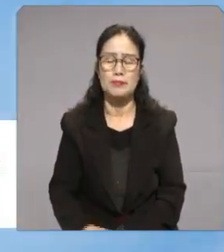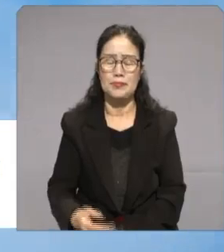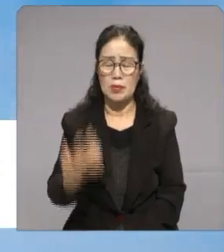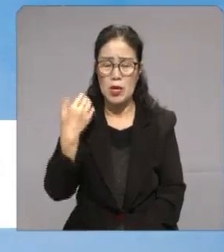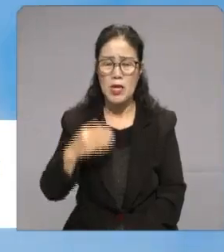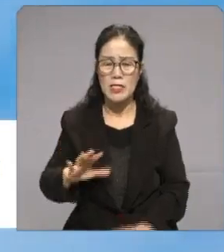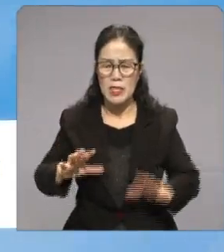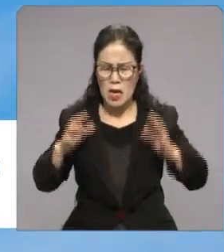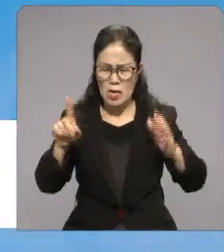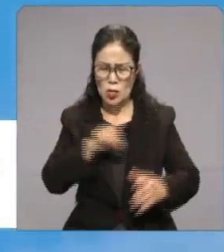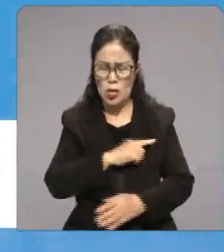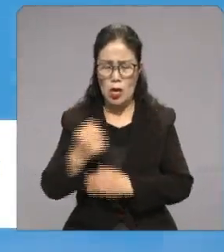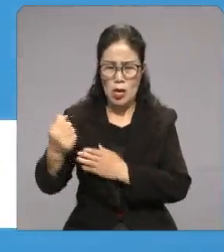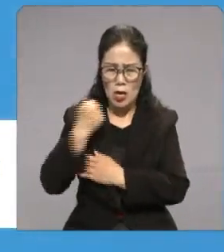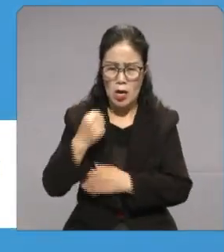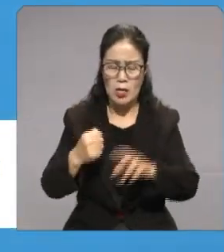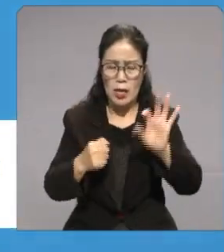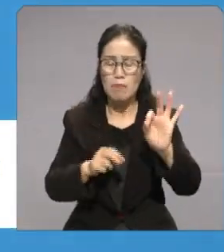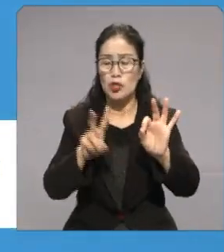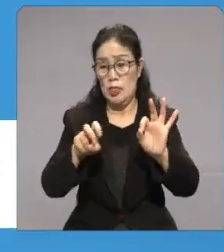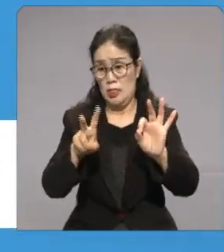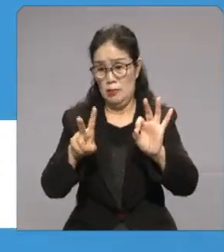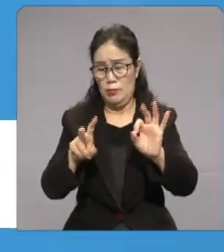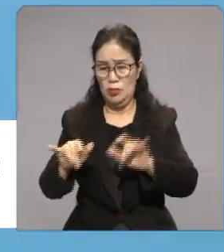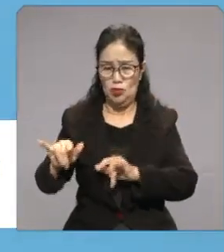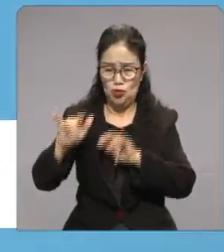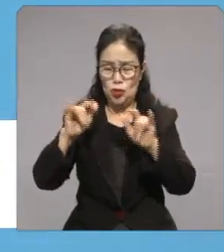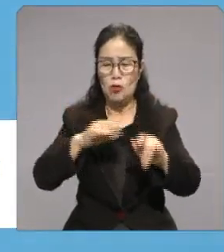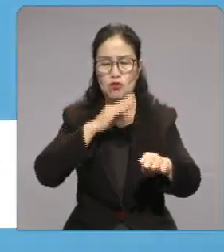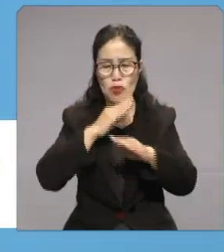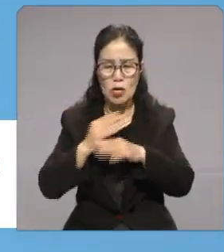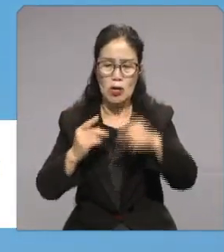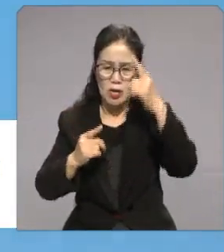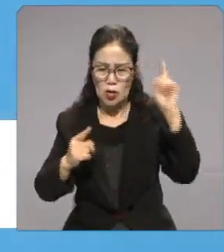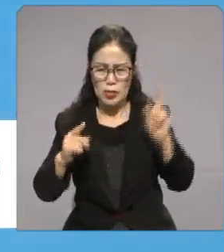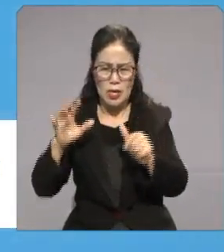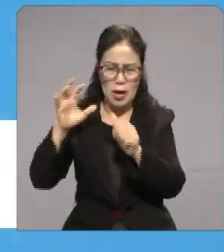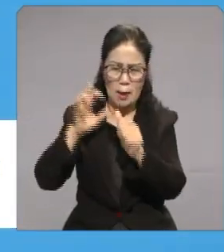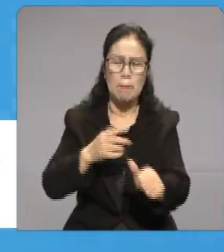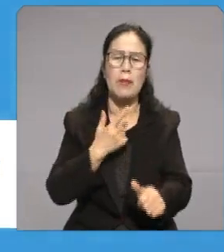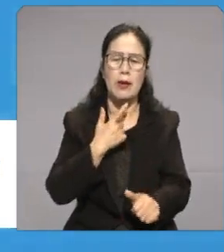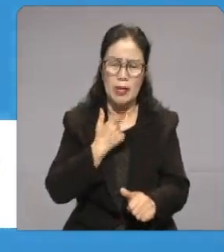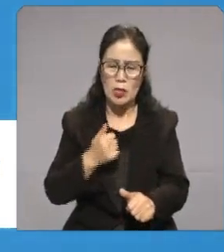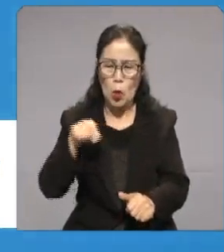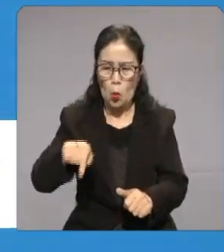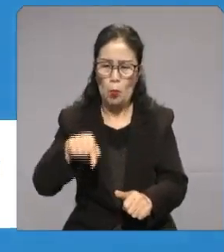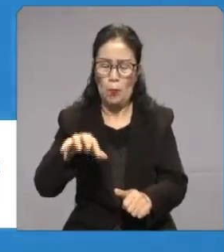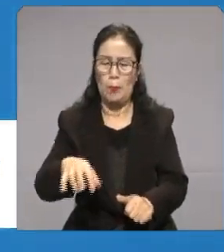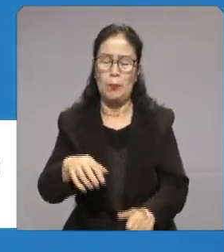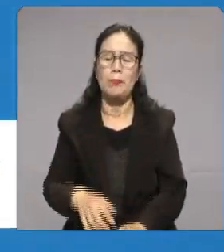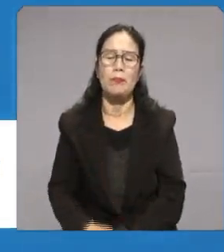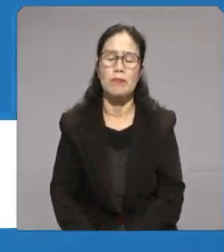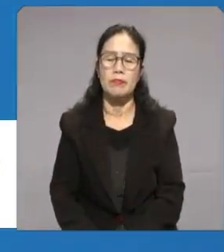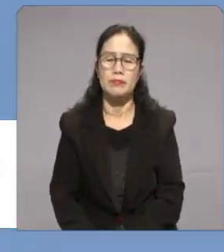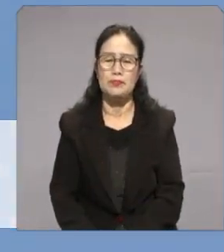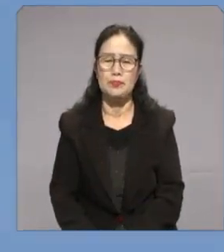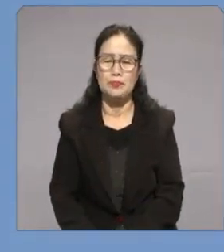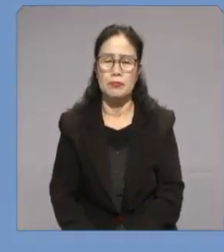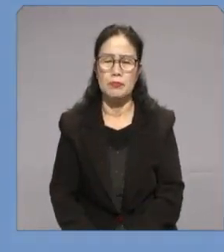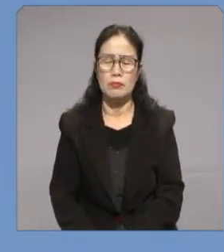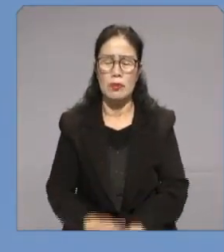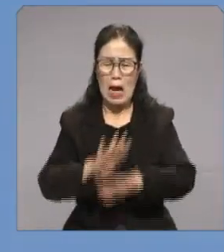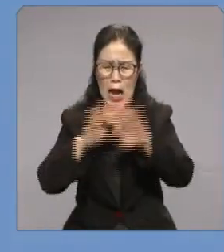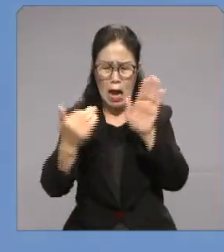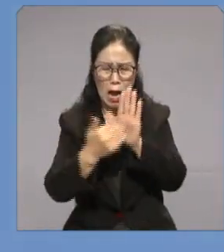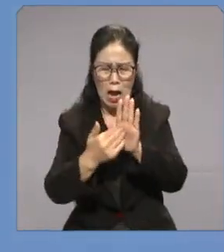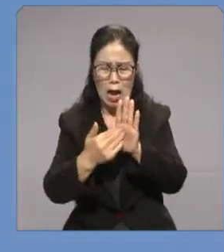최강 F-22 스텔스기 등을 투입해 북한과 러시아를 압박했던 지점입니다. 제공권이 미약한